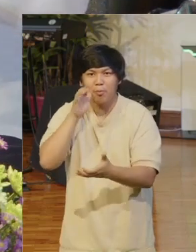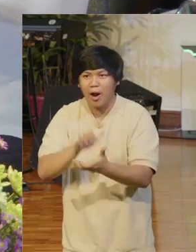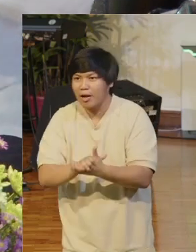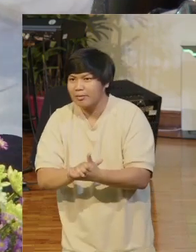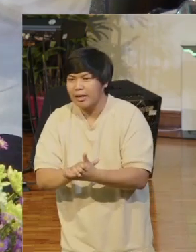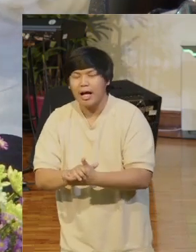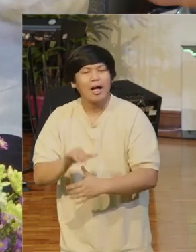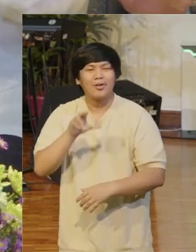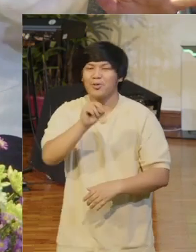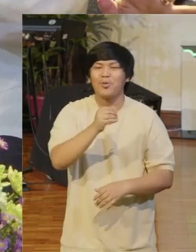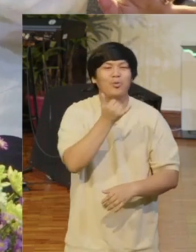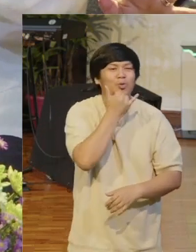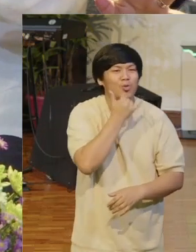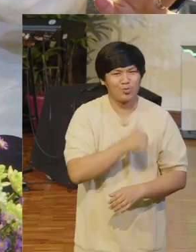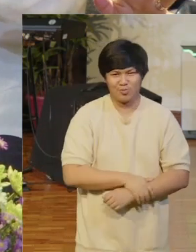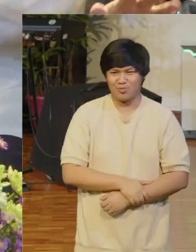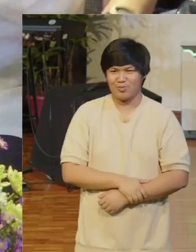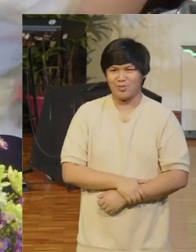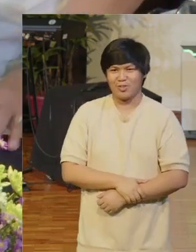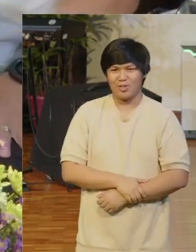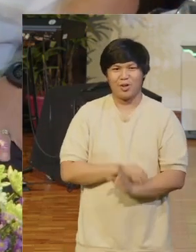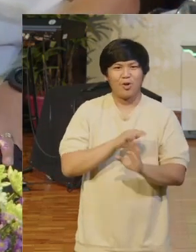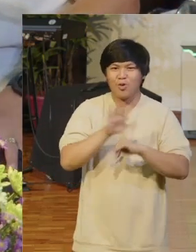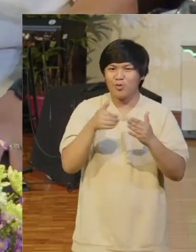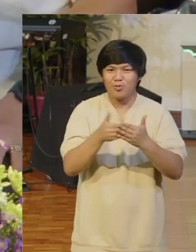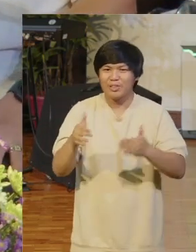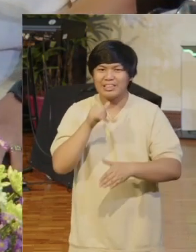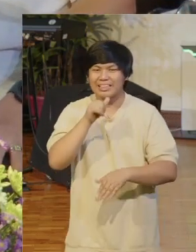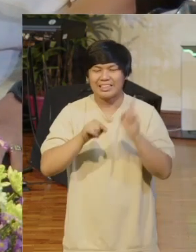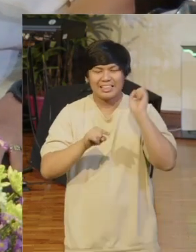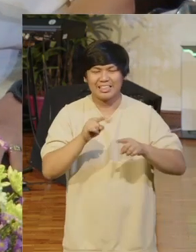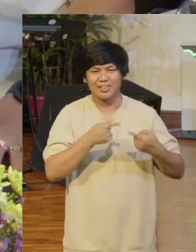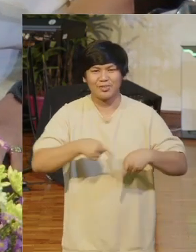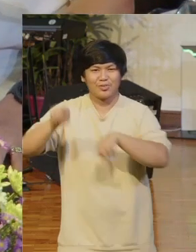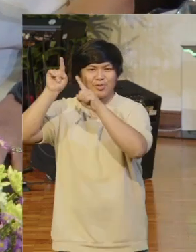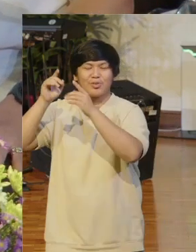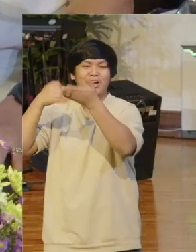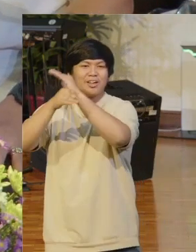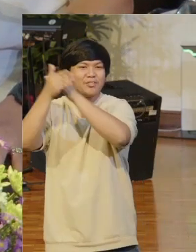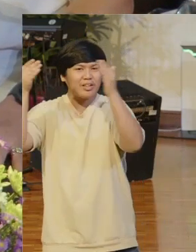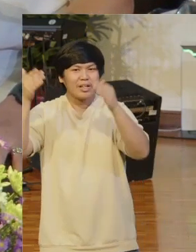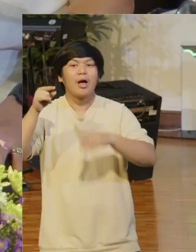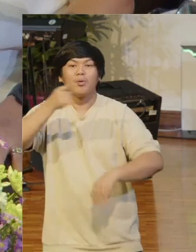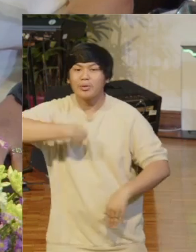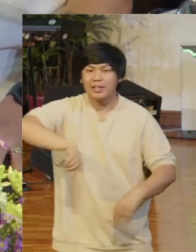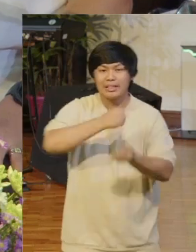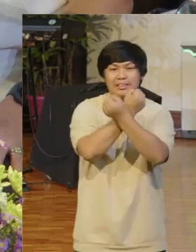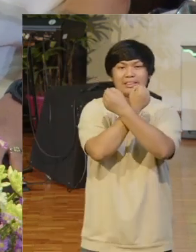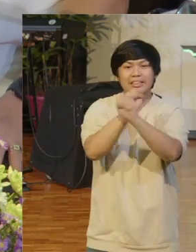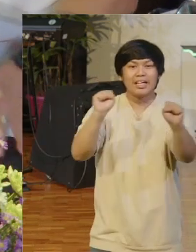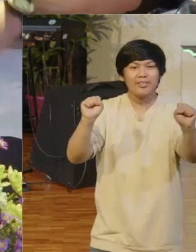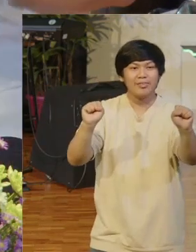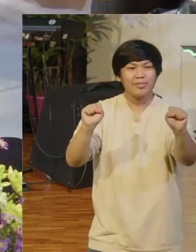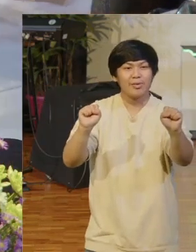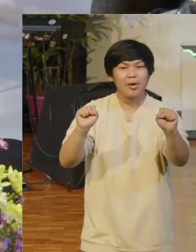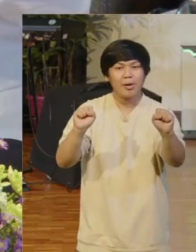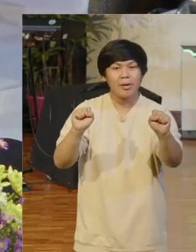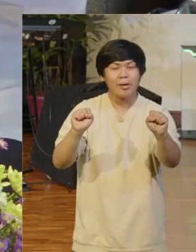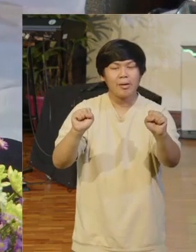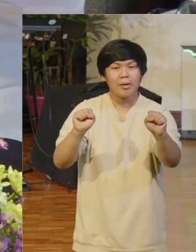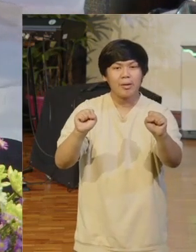Mali po lahat yon. Dahil sabi dito, tayo ay naligtas according to